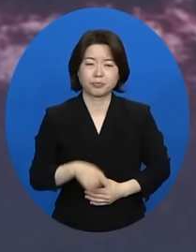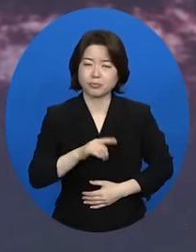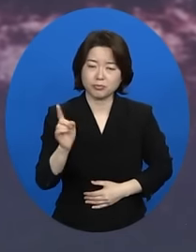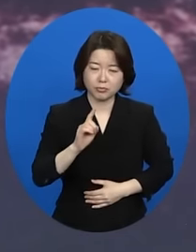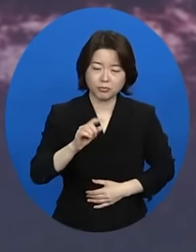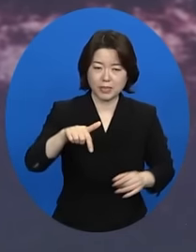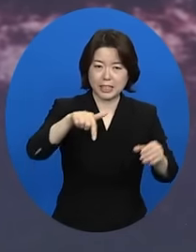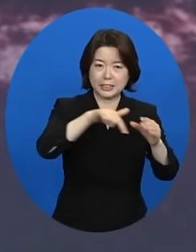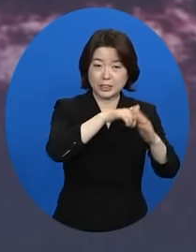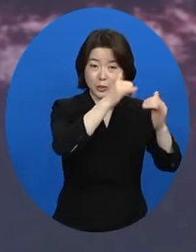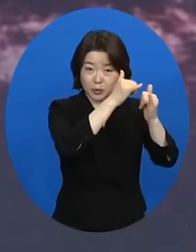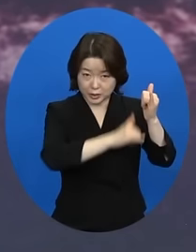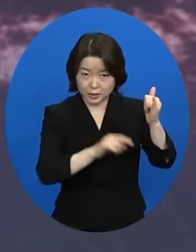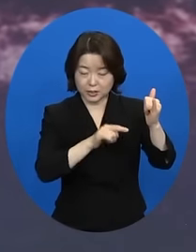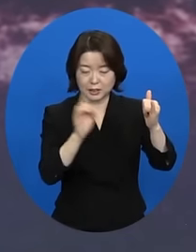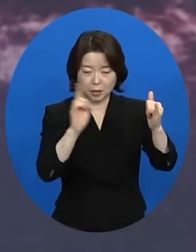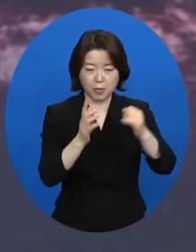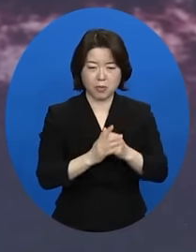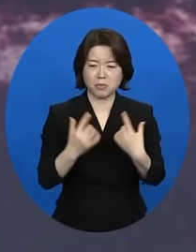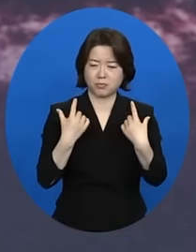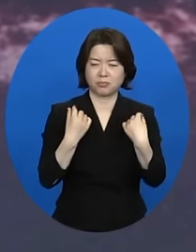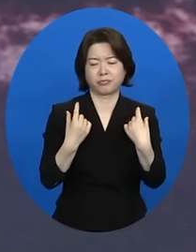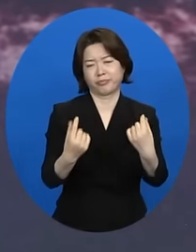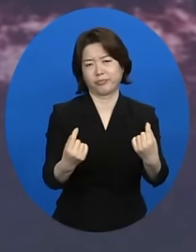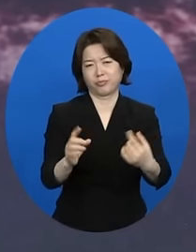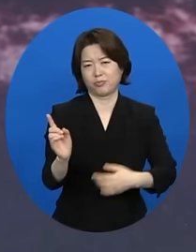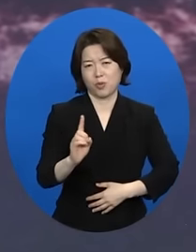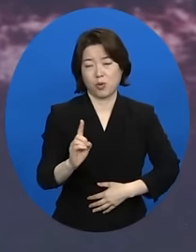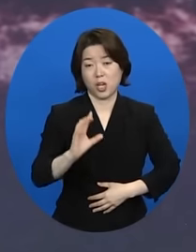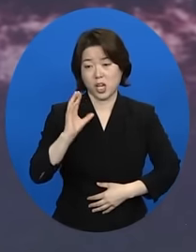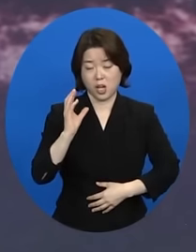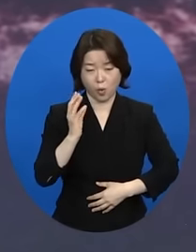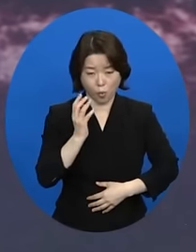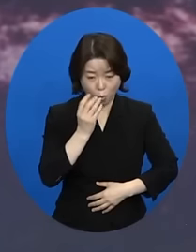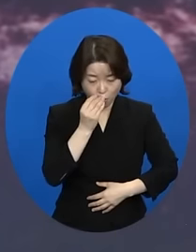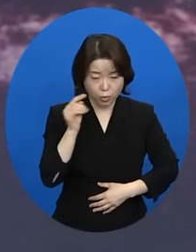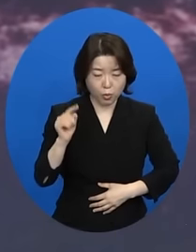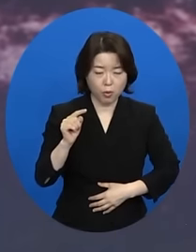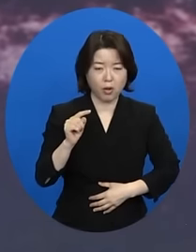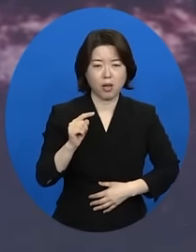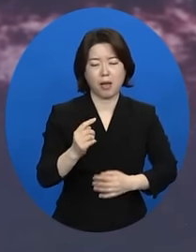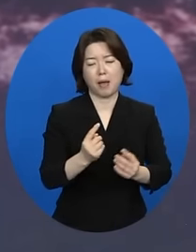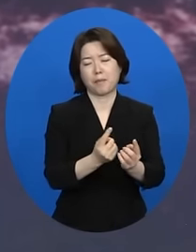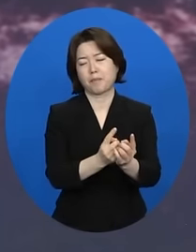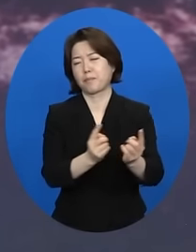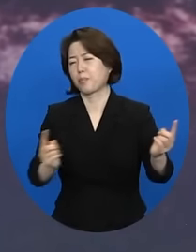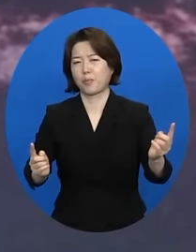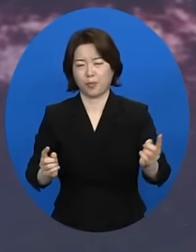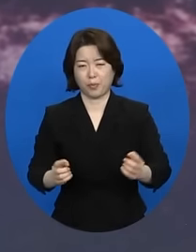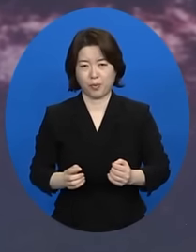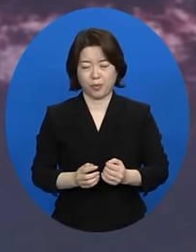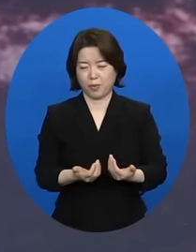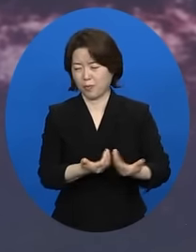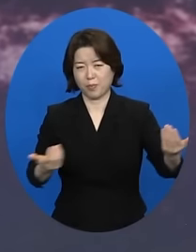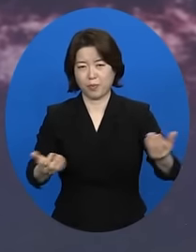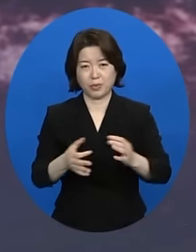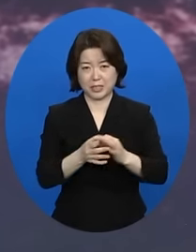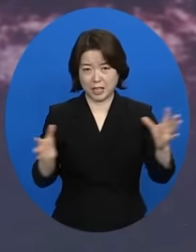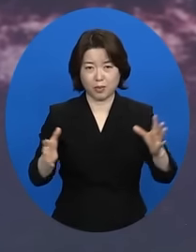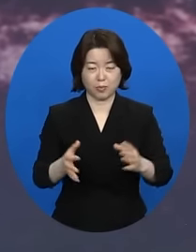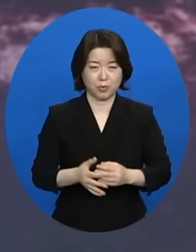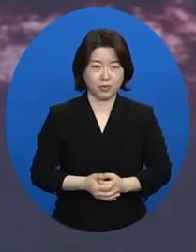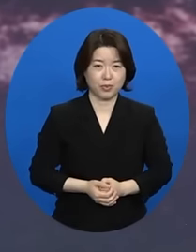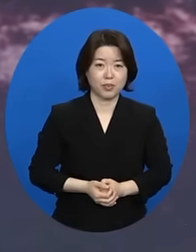기독교 역사는 한결같이 거룩한 것과는 거리가 멀었다 입니다. 자,